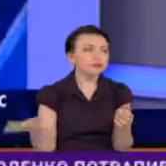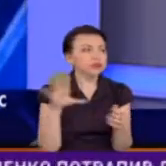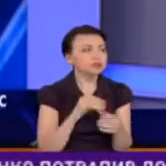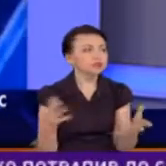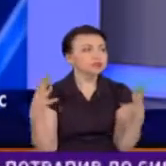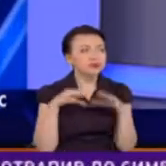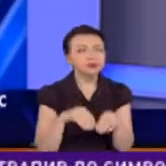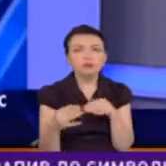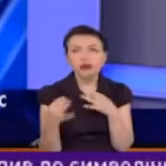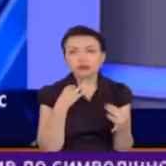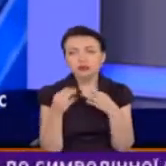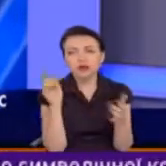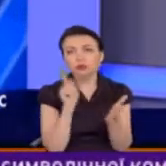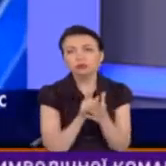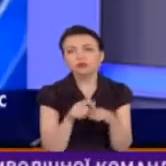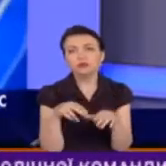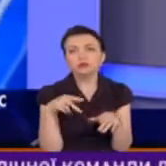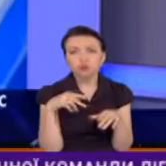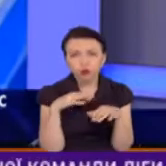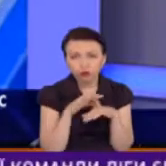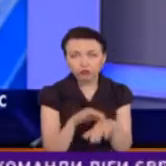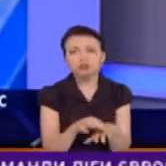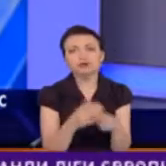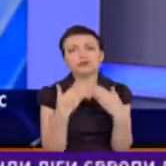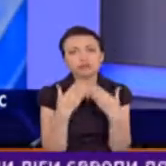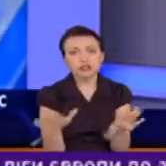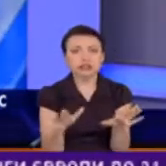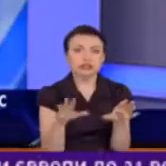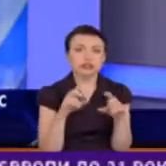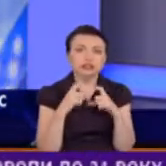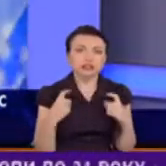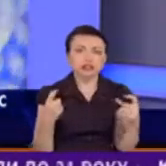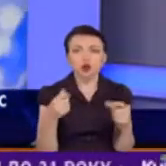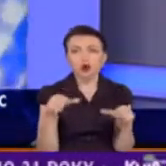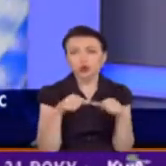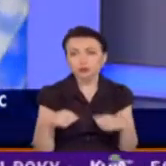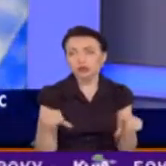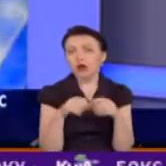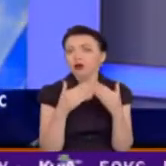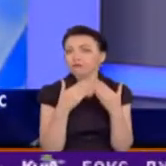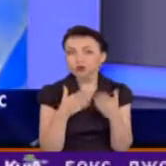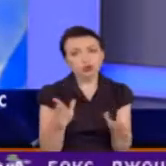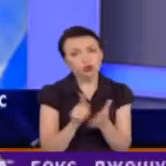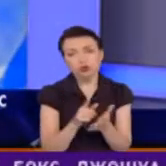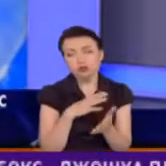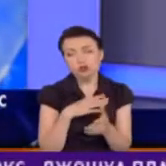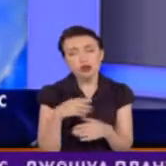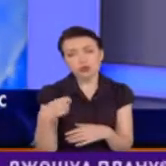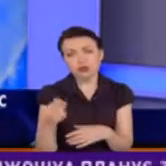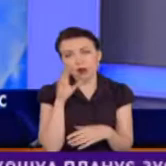співбесіди абсолютно повинні проходити в відкритому, і засідання комісії повинні проходити в відкритому режимі. Він може